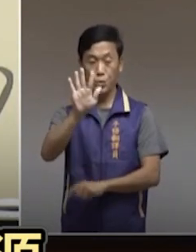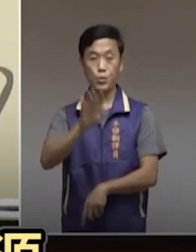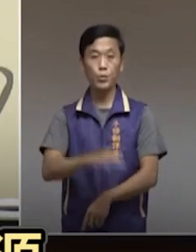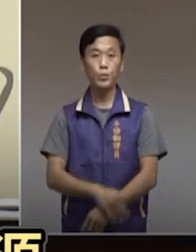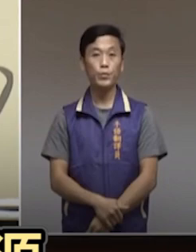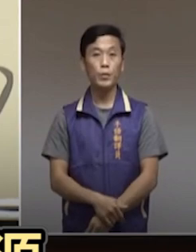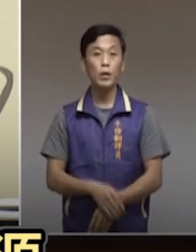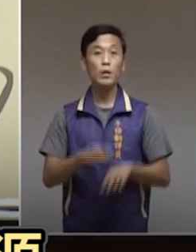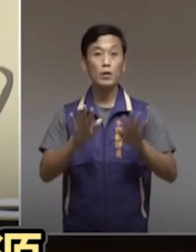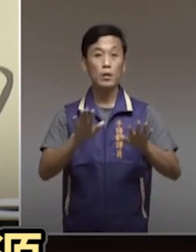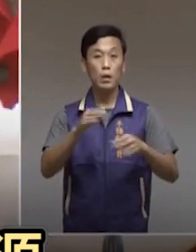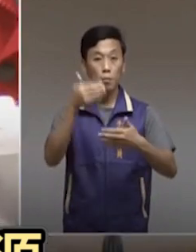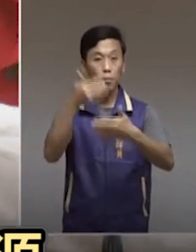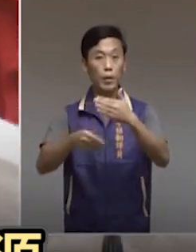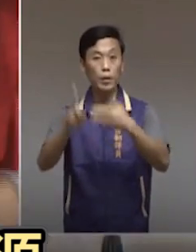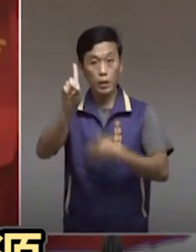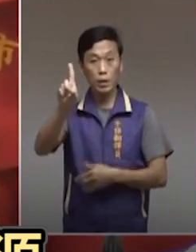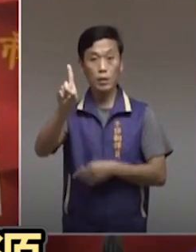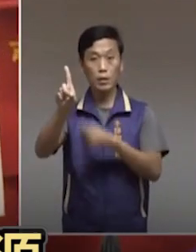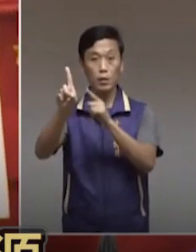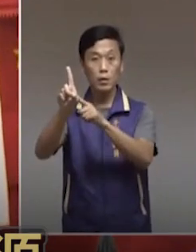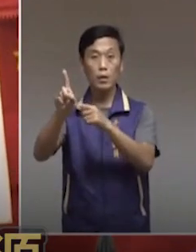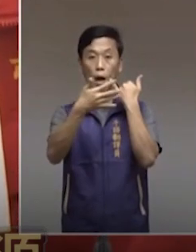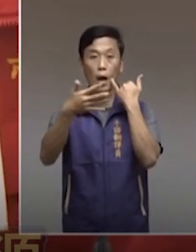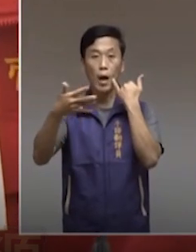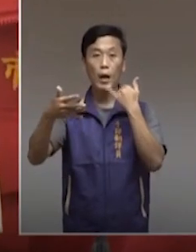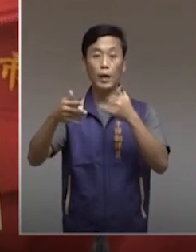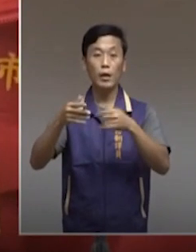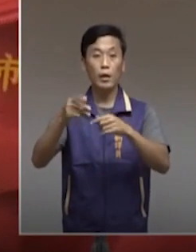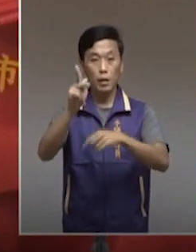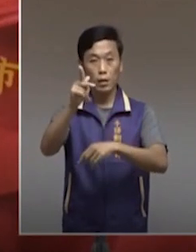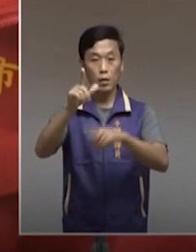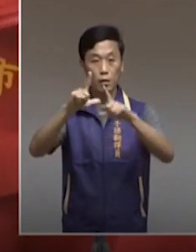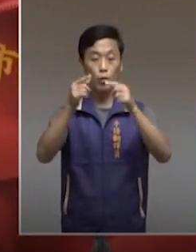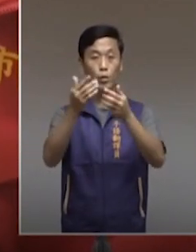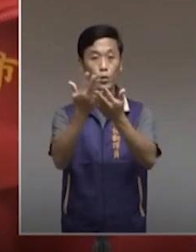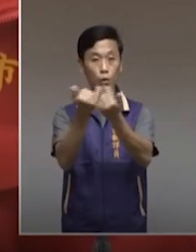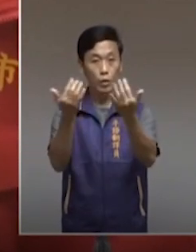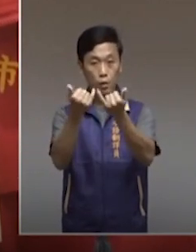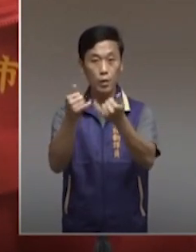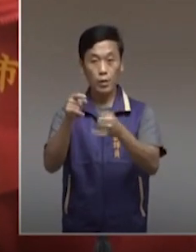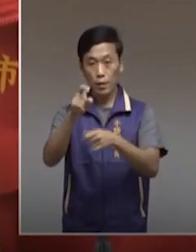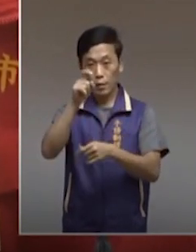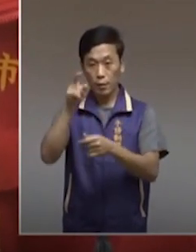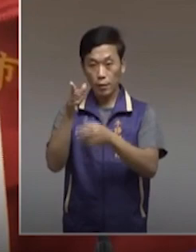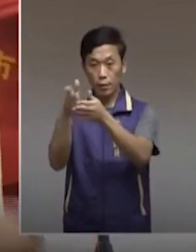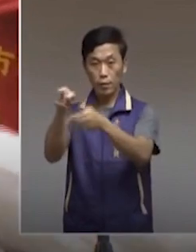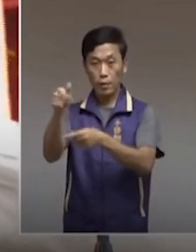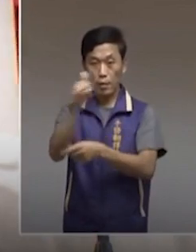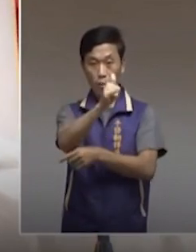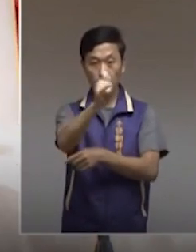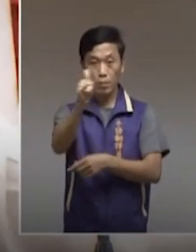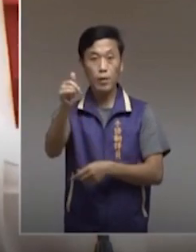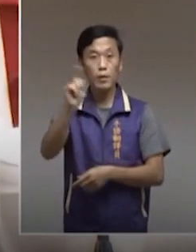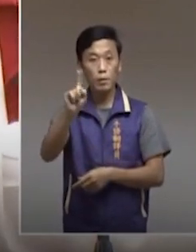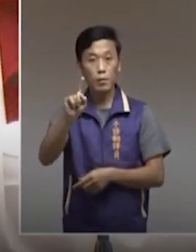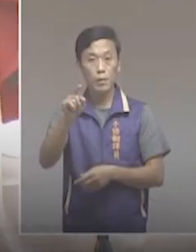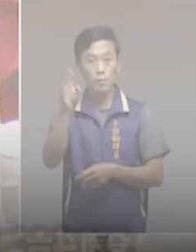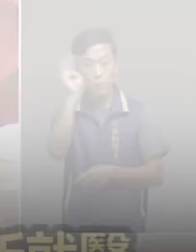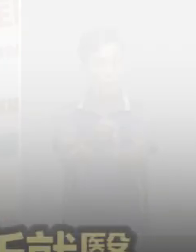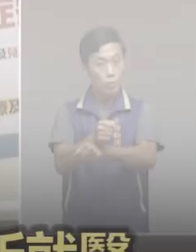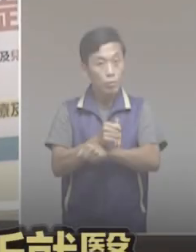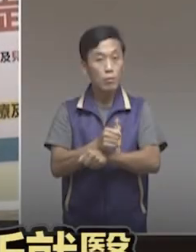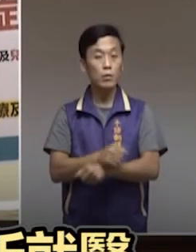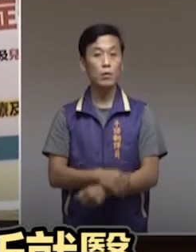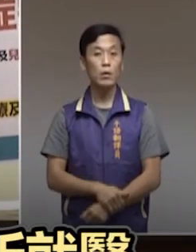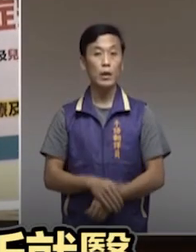关。现在就剩下一个，就是海科大的学生。好，那我们调足迹，然后来比对。好，这个部分我们还在做一些